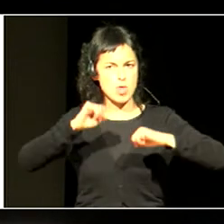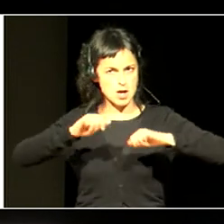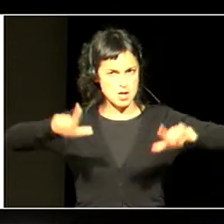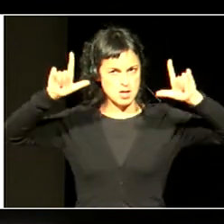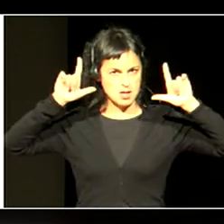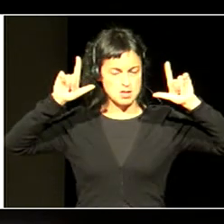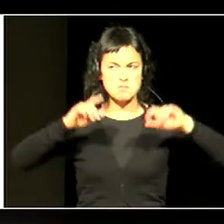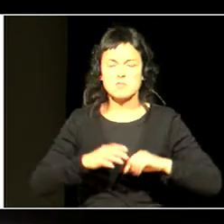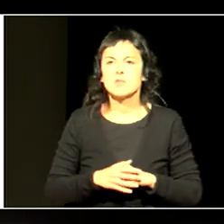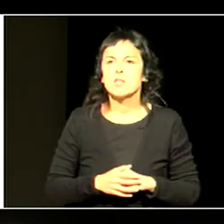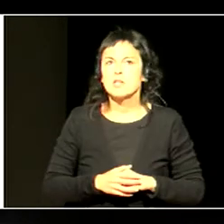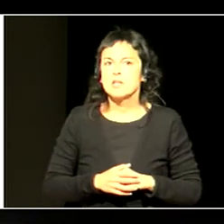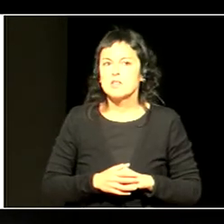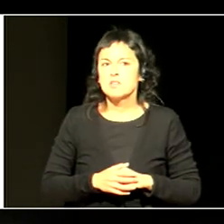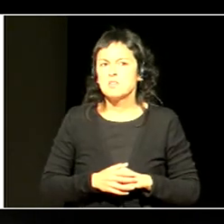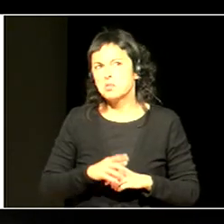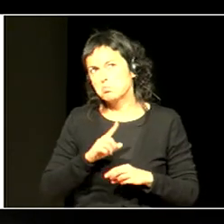da bela. Eta holako